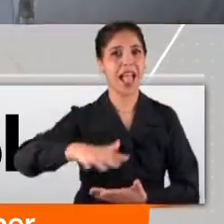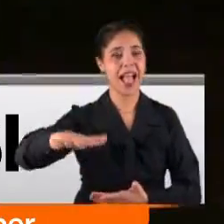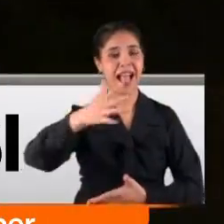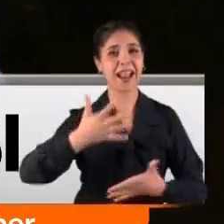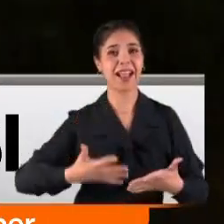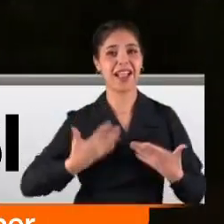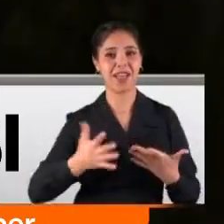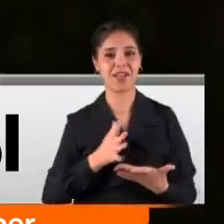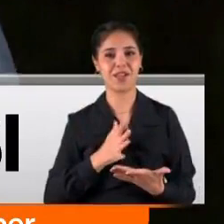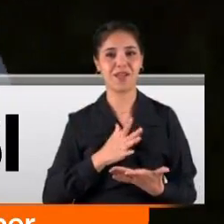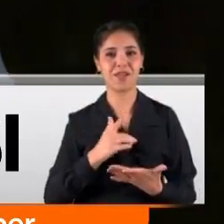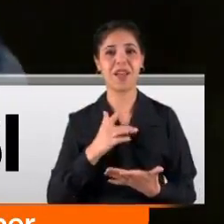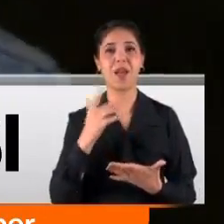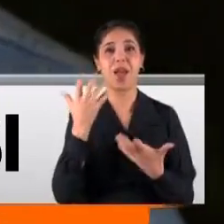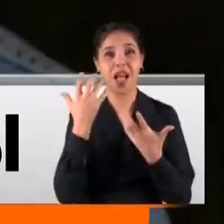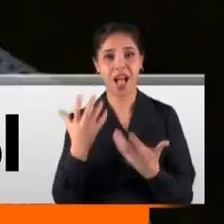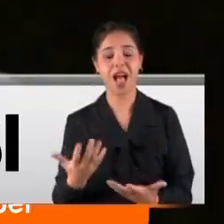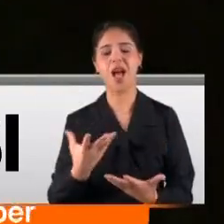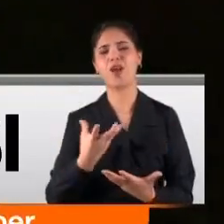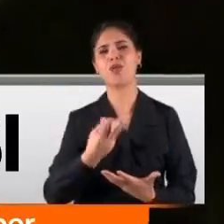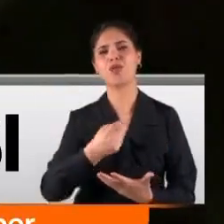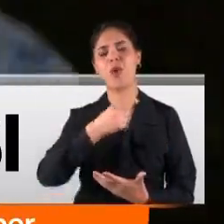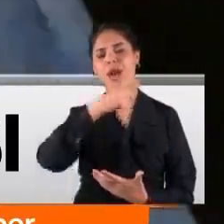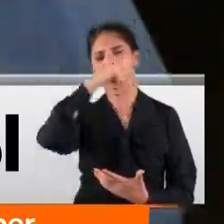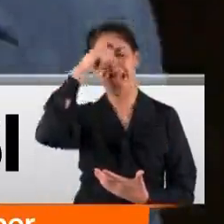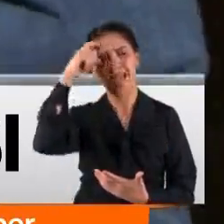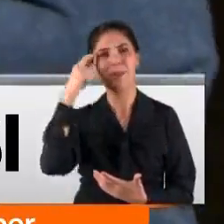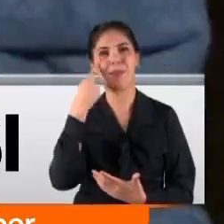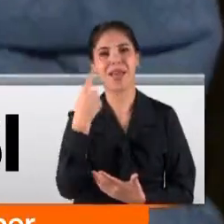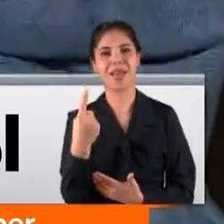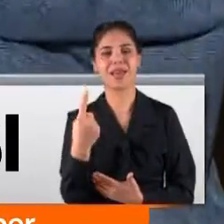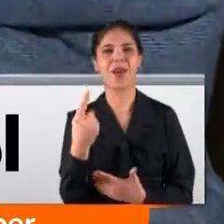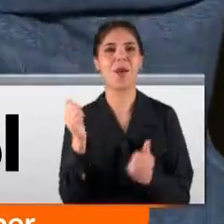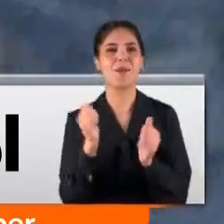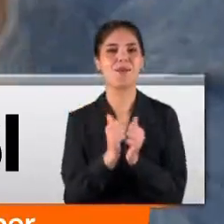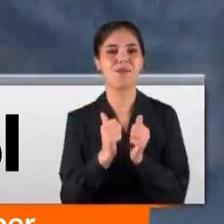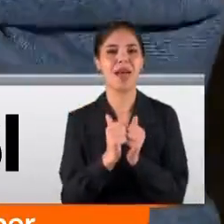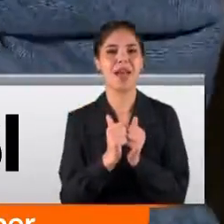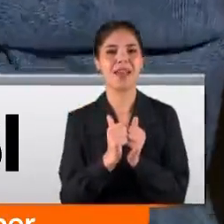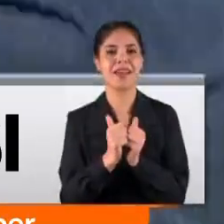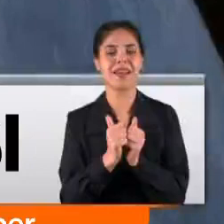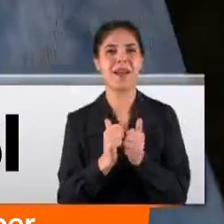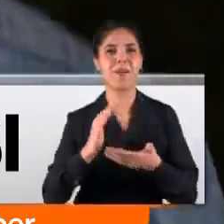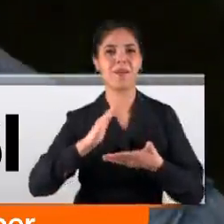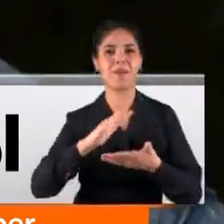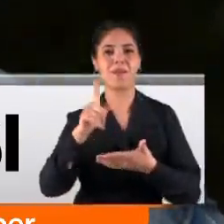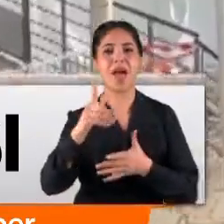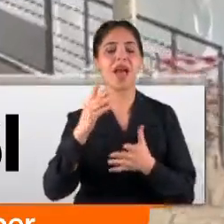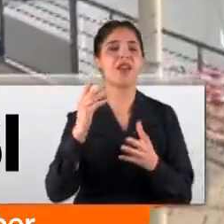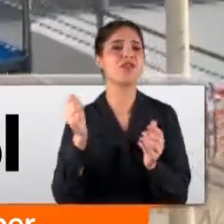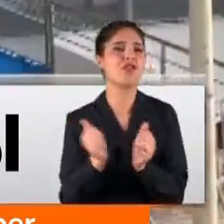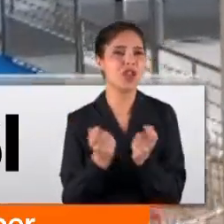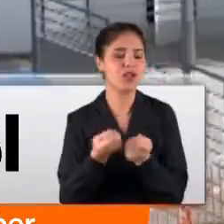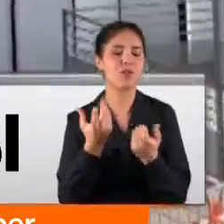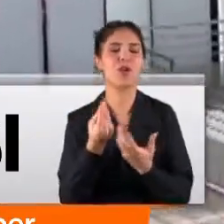ağzında atıyor. Ağırdı ama çok emekle, güzel bir ekiple bu işin parçası olmak çok keyifli. Bu